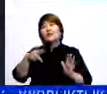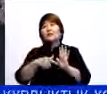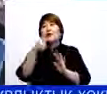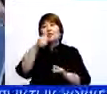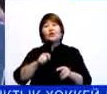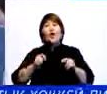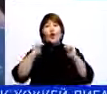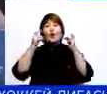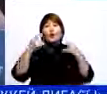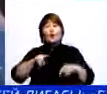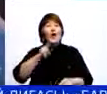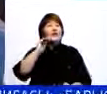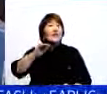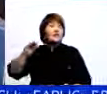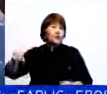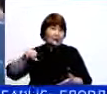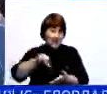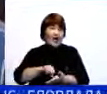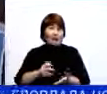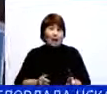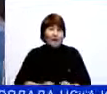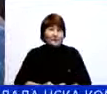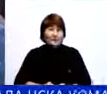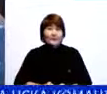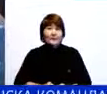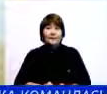2006-2007 жылы туылған жасөспірімдер қатысуда.